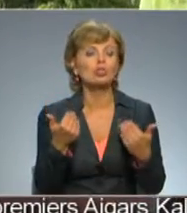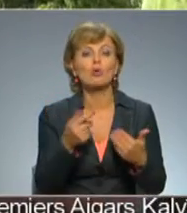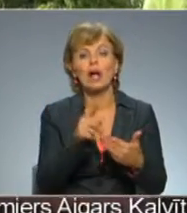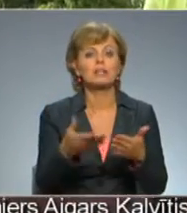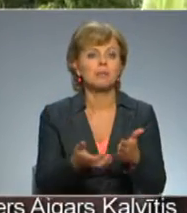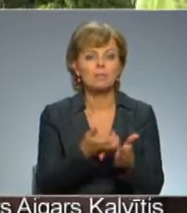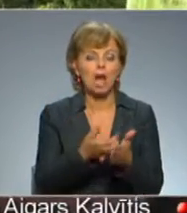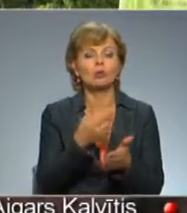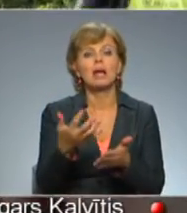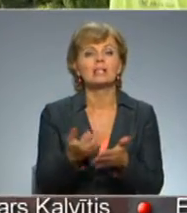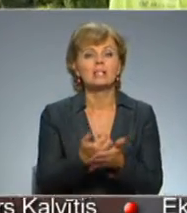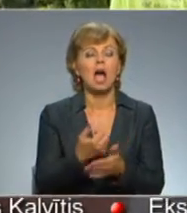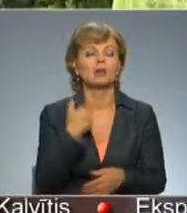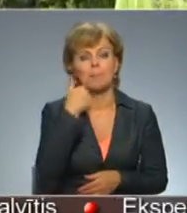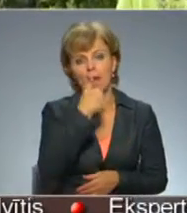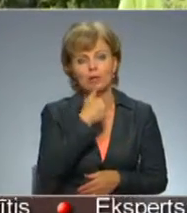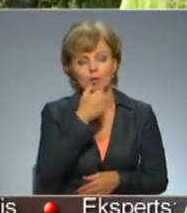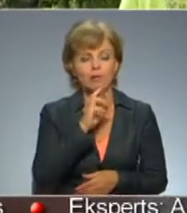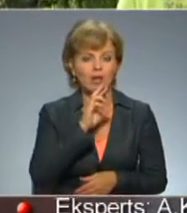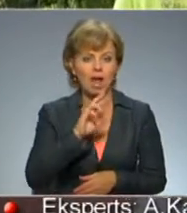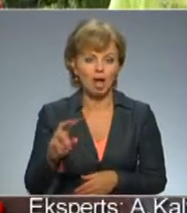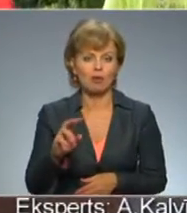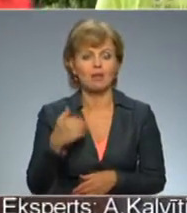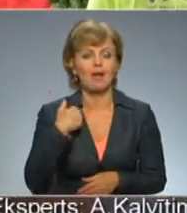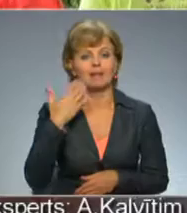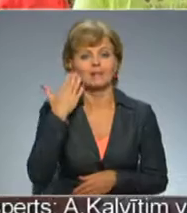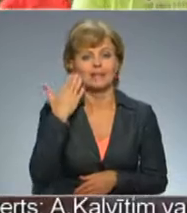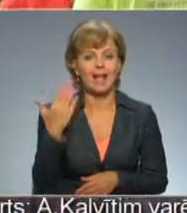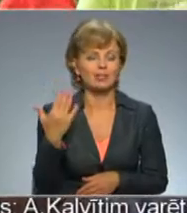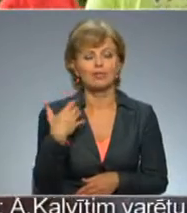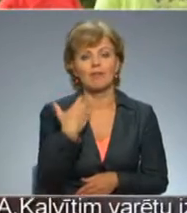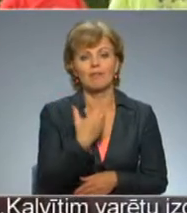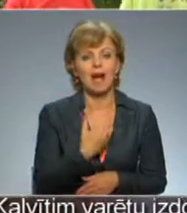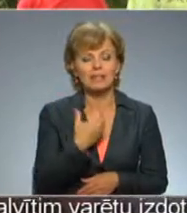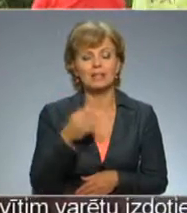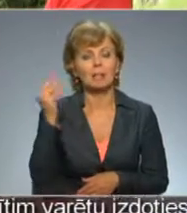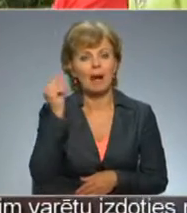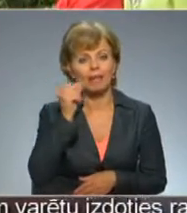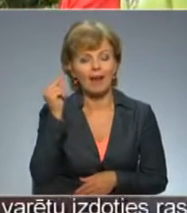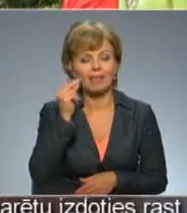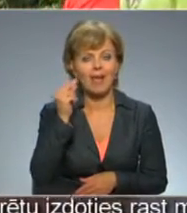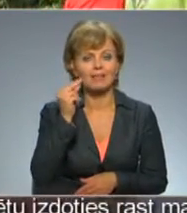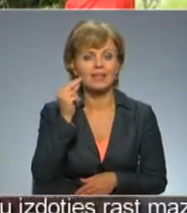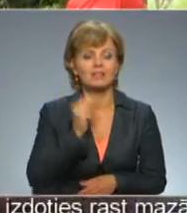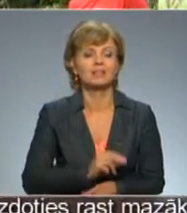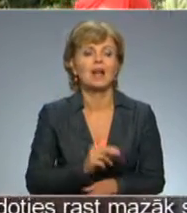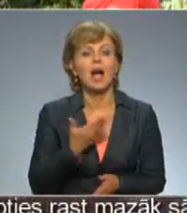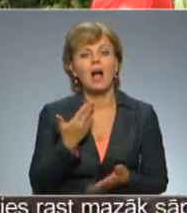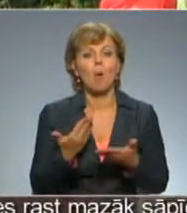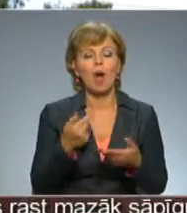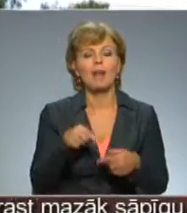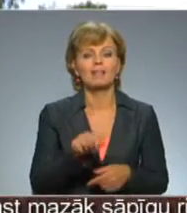pietrūka, lai sasniegtu savu personīgo rekordu? Nezinu, varbūt, ka vajadzēja vairāk vēl patrenēties, kaut kā